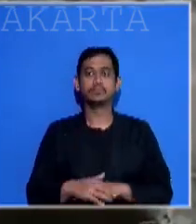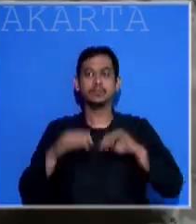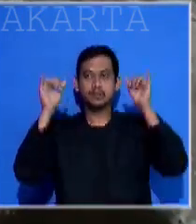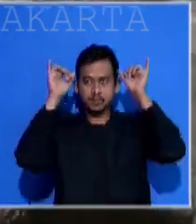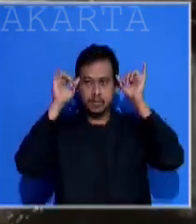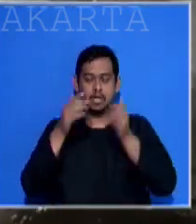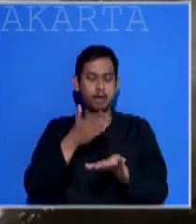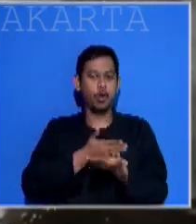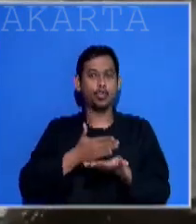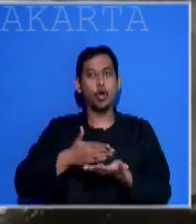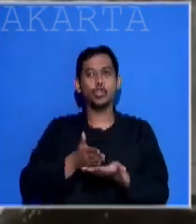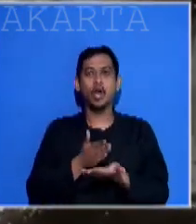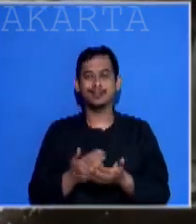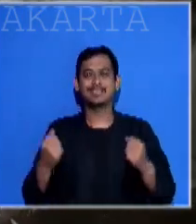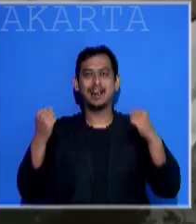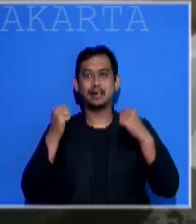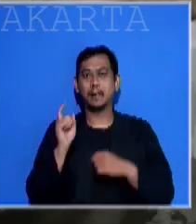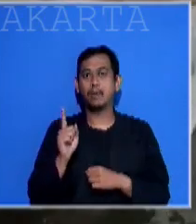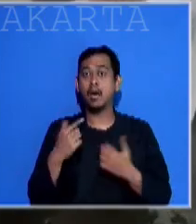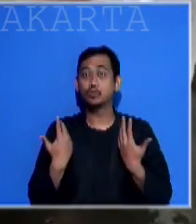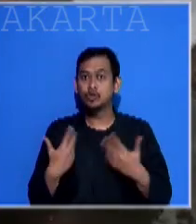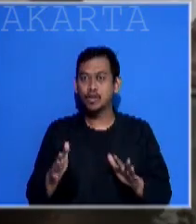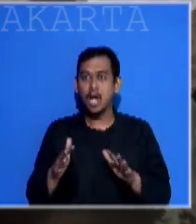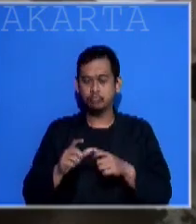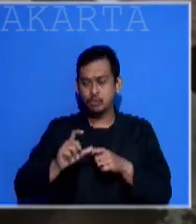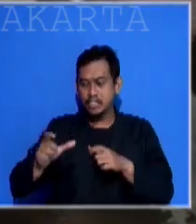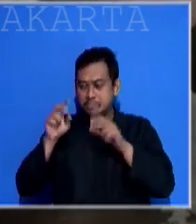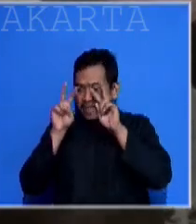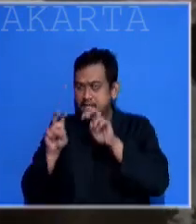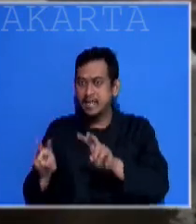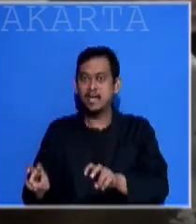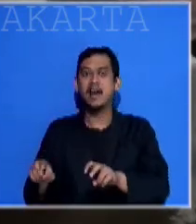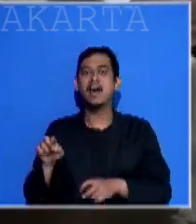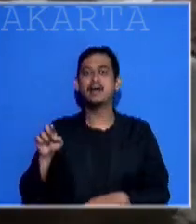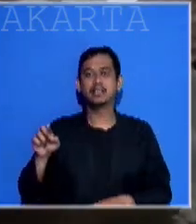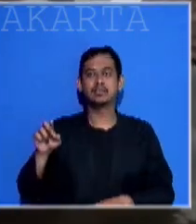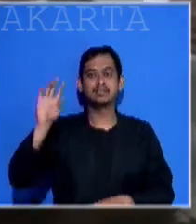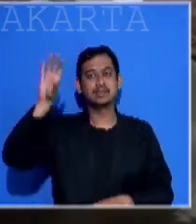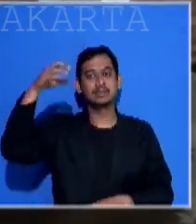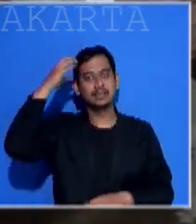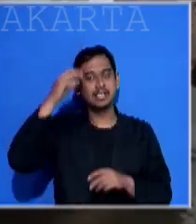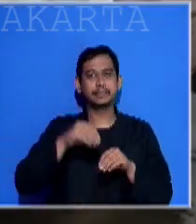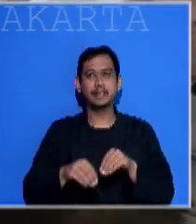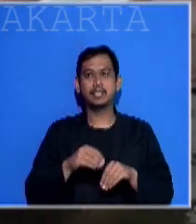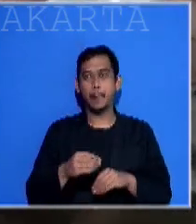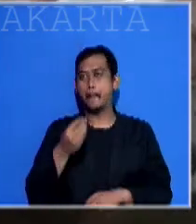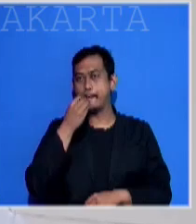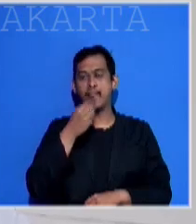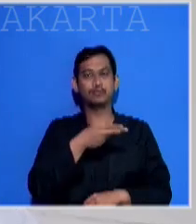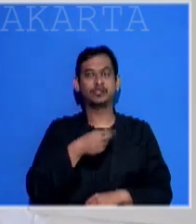Wangan dalam kondisi sehat karena telah melewati proses pemeriksaan yang ketat dari dinas pertanian dan pangan kota